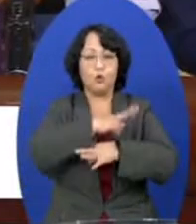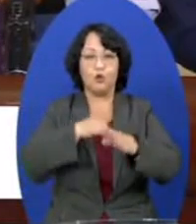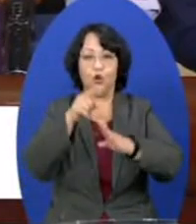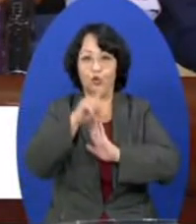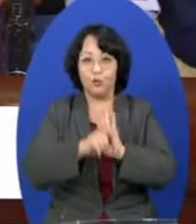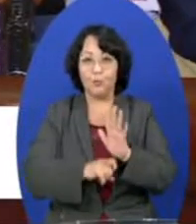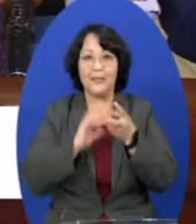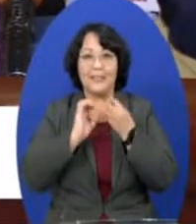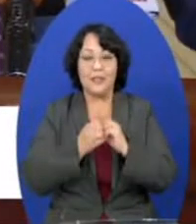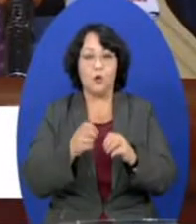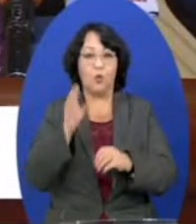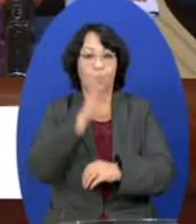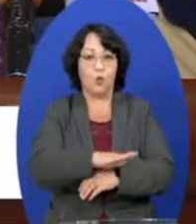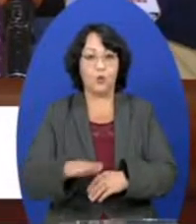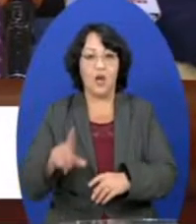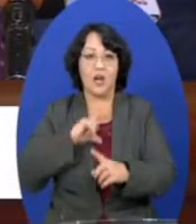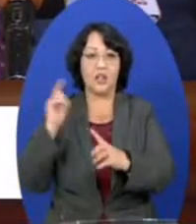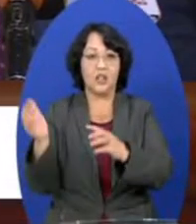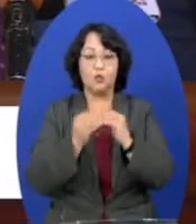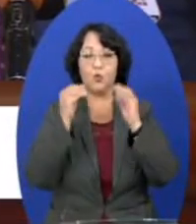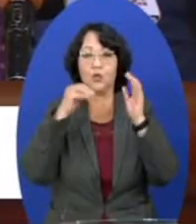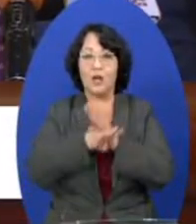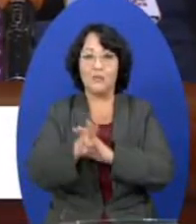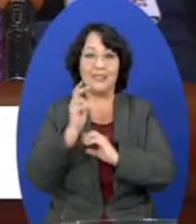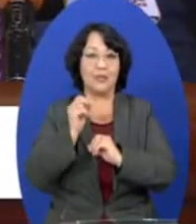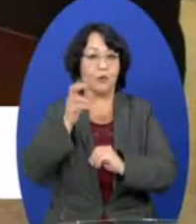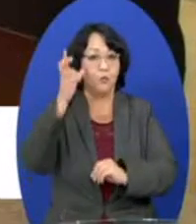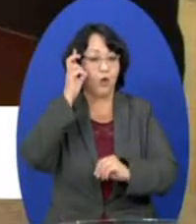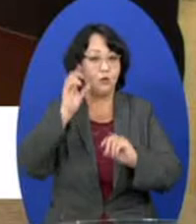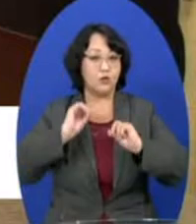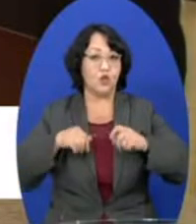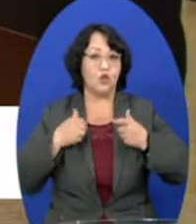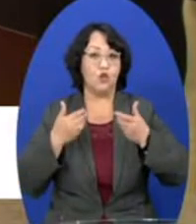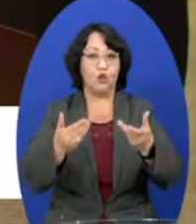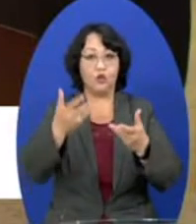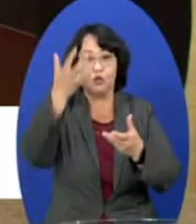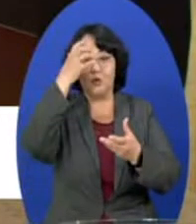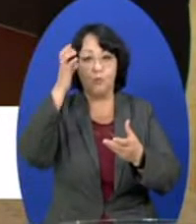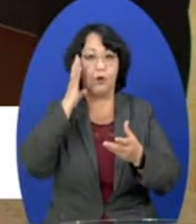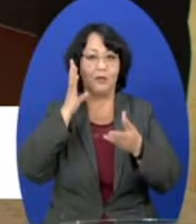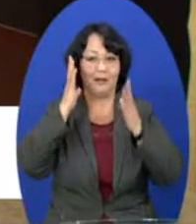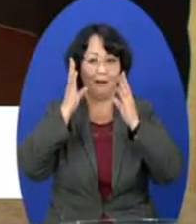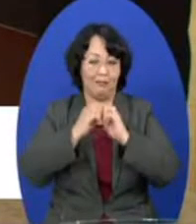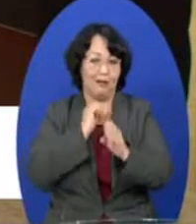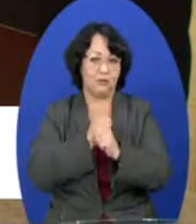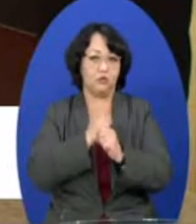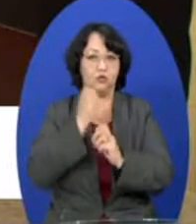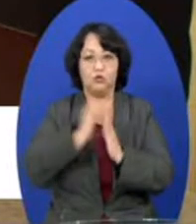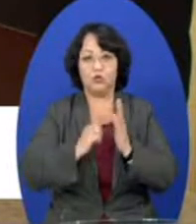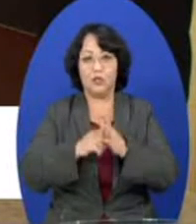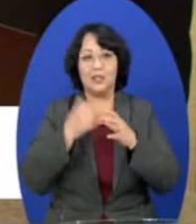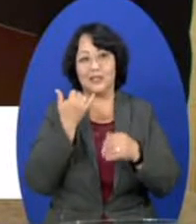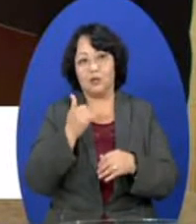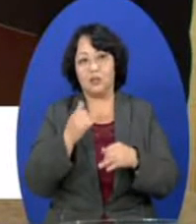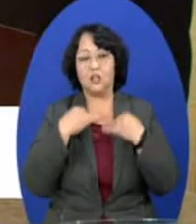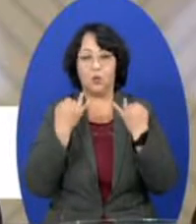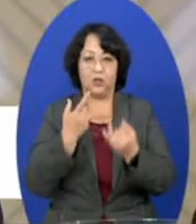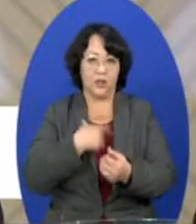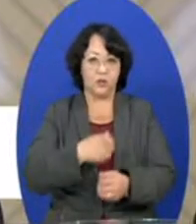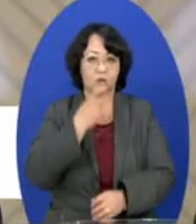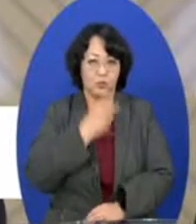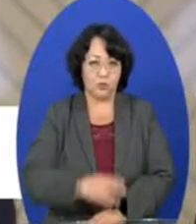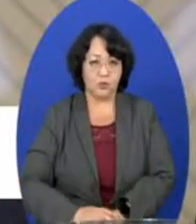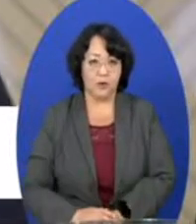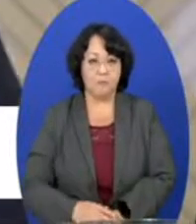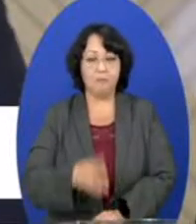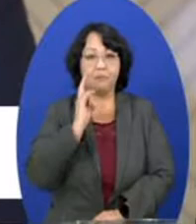тавих, хүүхдүүдэд тэгш хүртээмжтэй чанартай боловсрал олгоход төрийн бодлого чиглэх ёстой гэж улсын хурлын зарим гишүүн үзэж